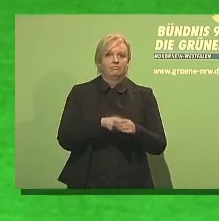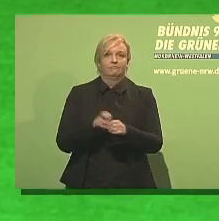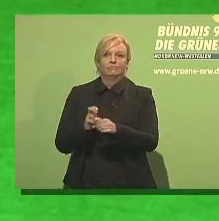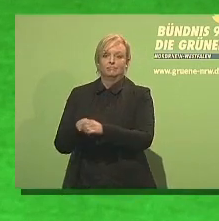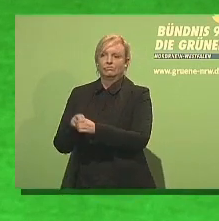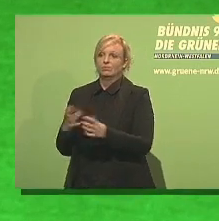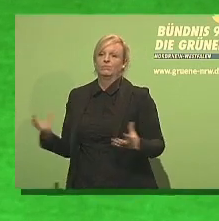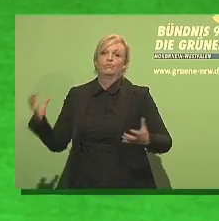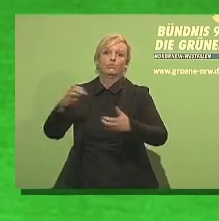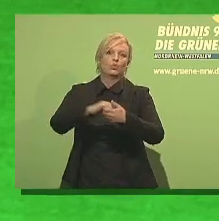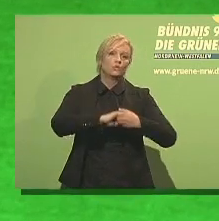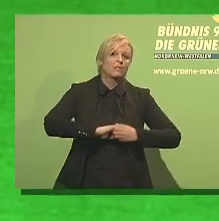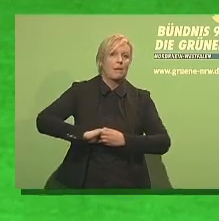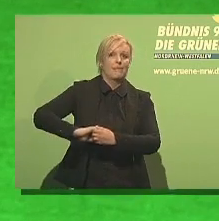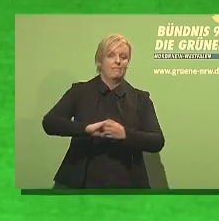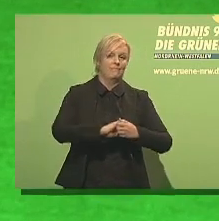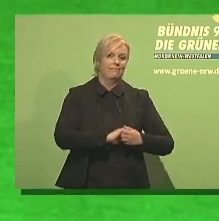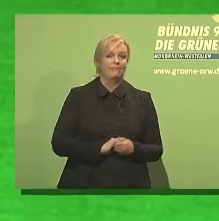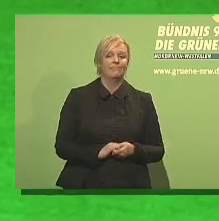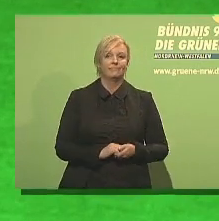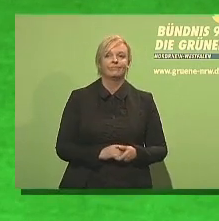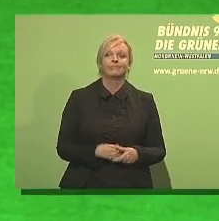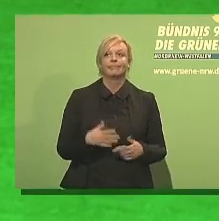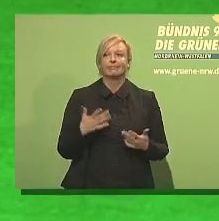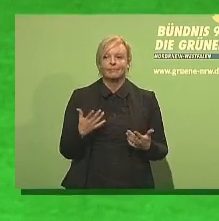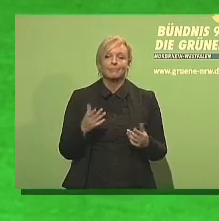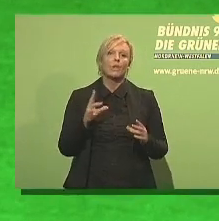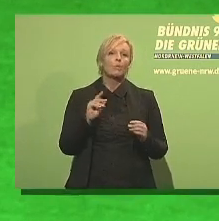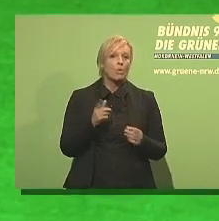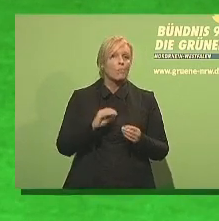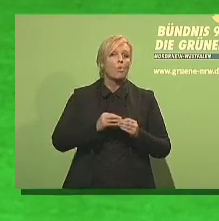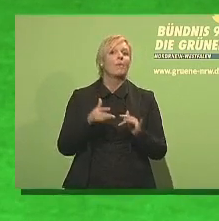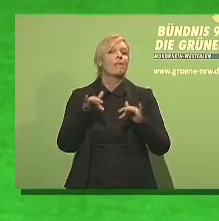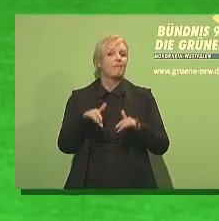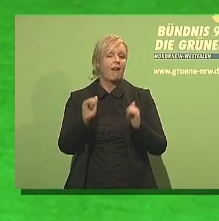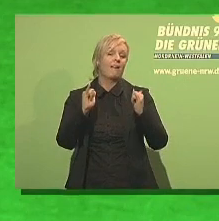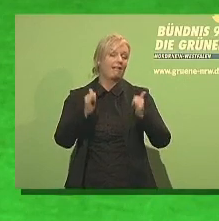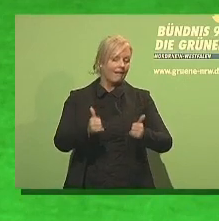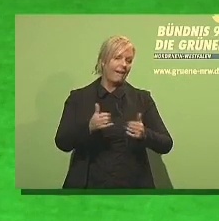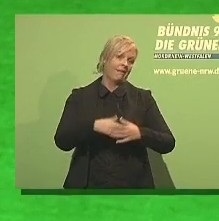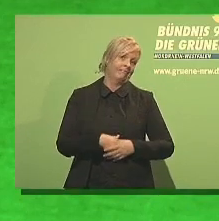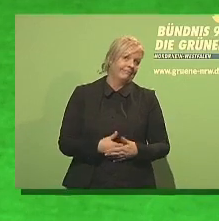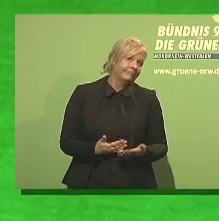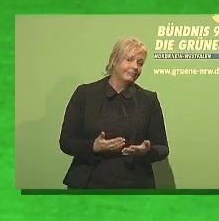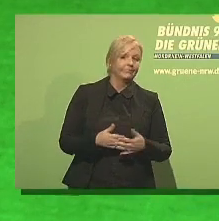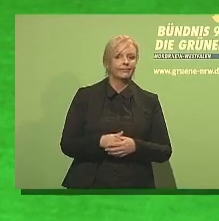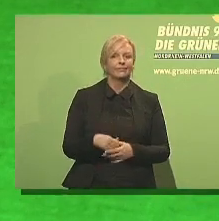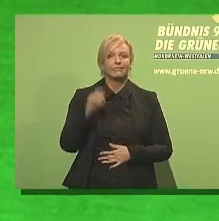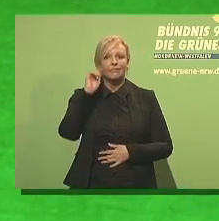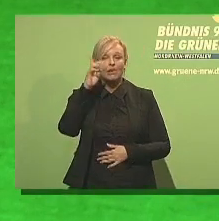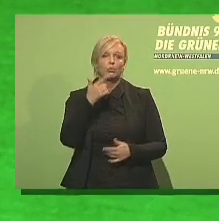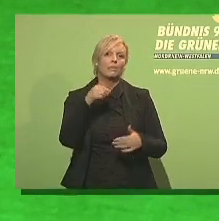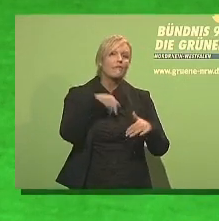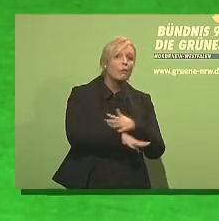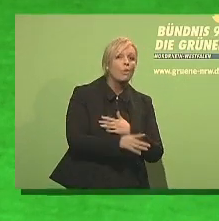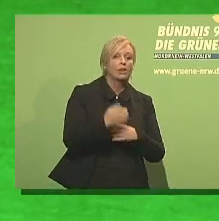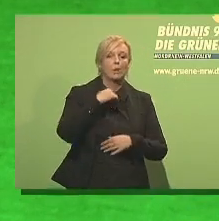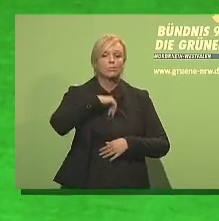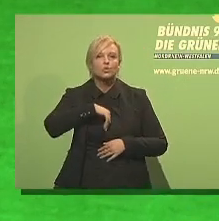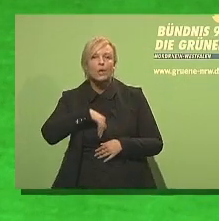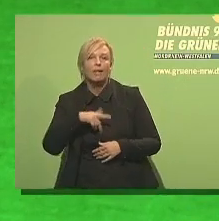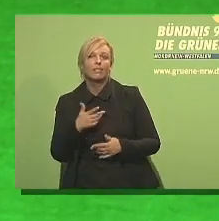grundsätzliche Wertentscheidung nicht immer bequem ist. Wir wissen, dass etwa Flüchtlinge, Psychiatrieopfer und eben